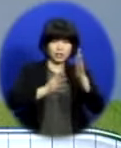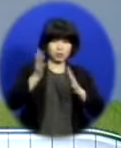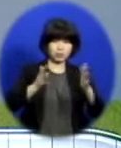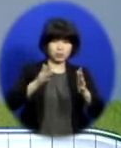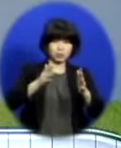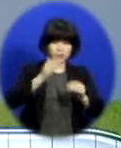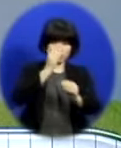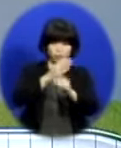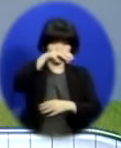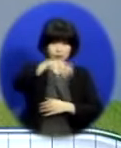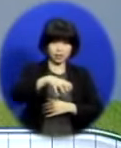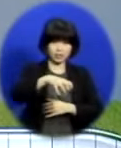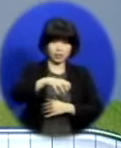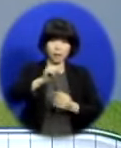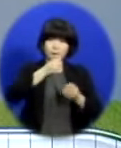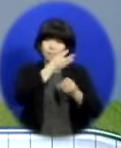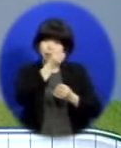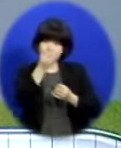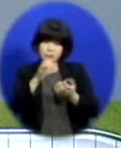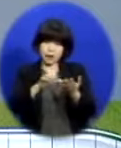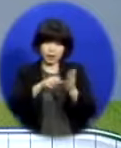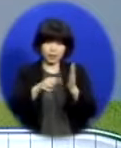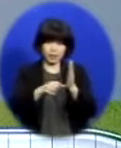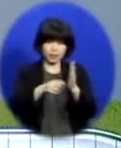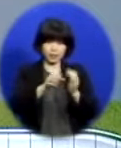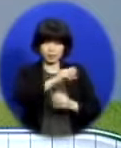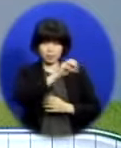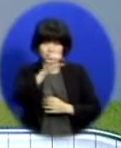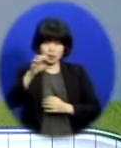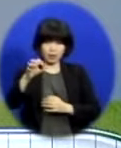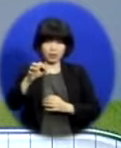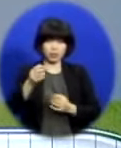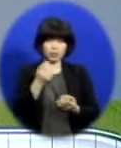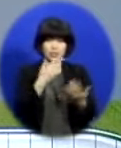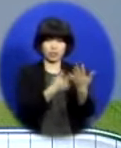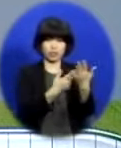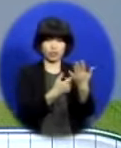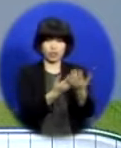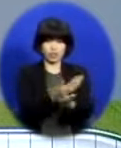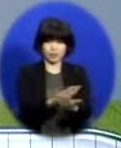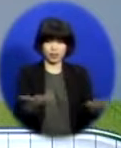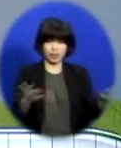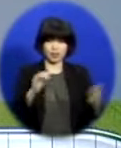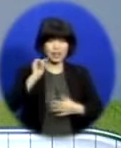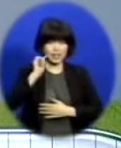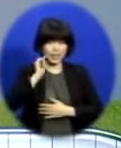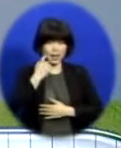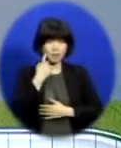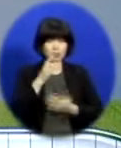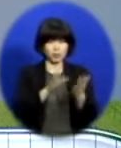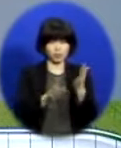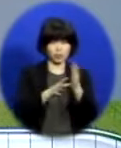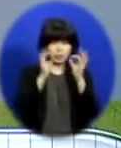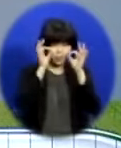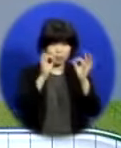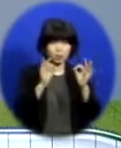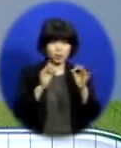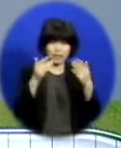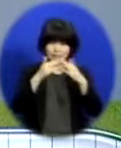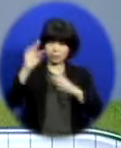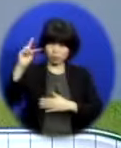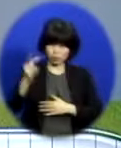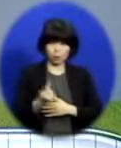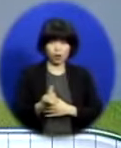나가서 네온사인이 반짝거리는 쇼 윈도에 진열되어 있는 아름다운 물건들을 보면서 집으로